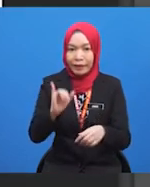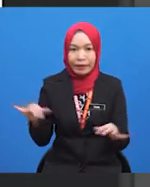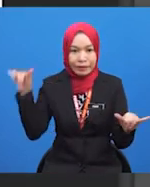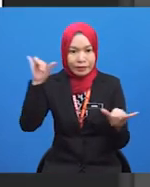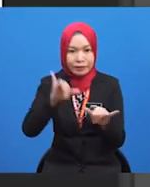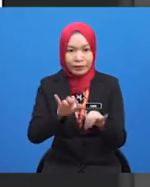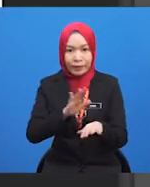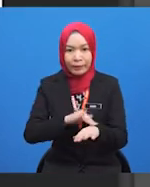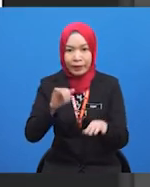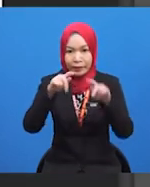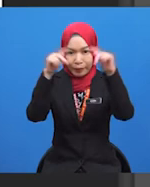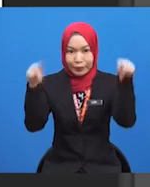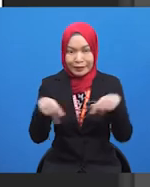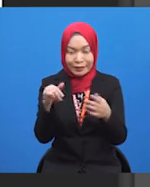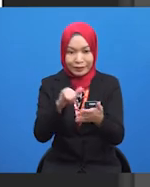pada poster tersebut.